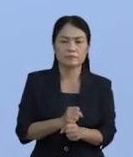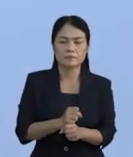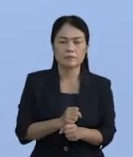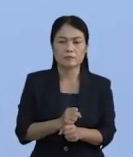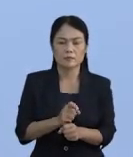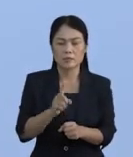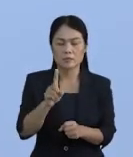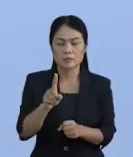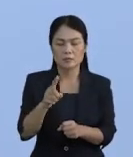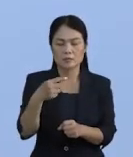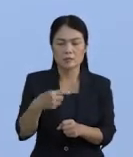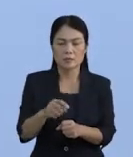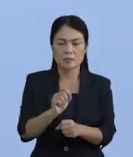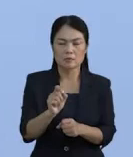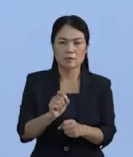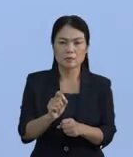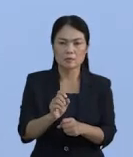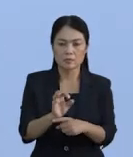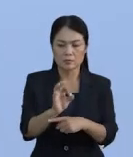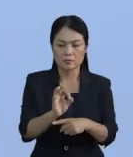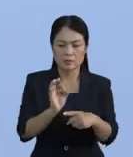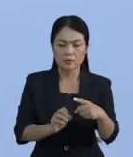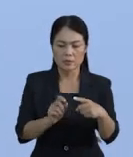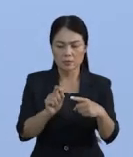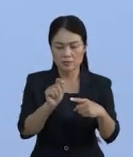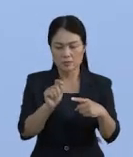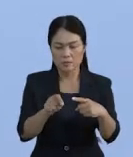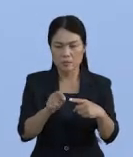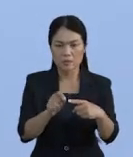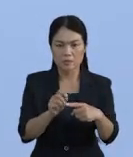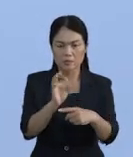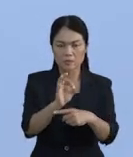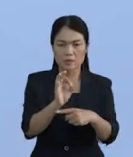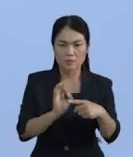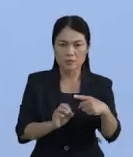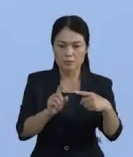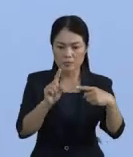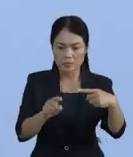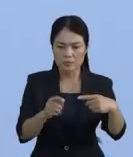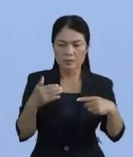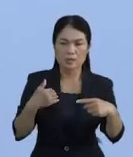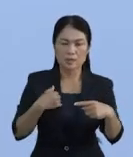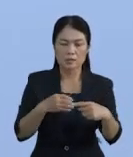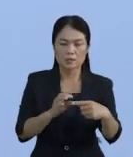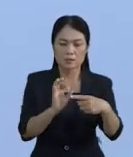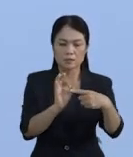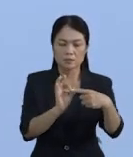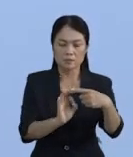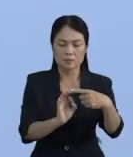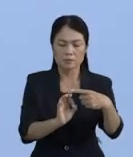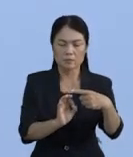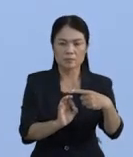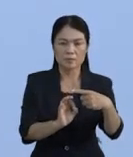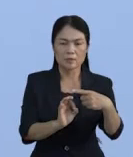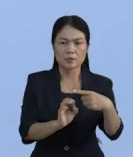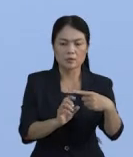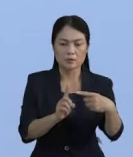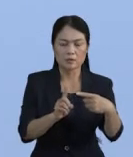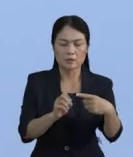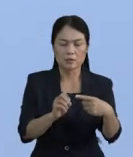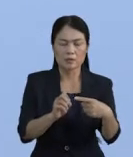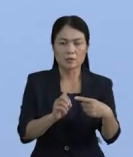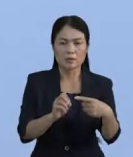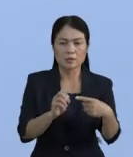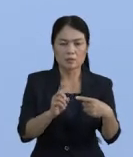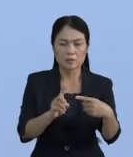mũi pon rồi dương từ xế chỉ bọc phía tu sĩ phía pro bọc phía tu sĩ phía cứ miến phía bánh đắp mà rồi mà pon mà